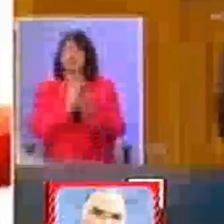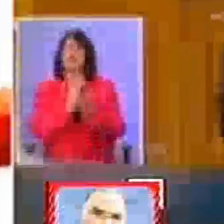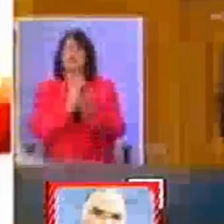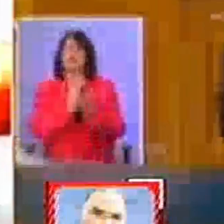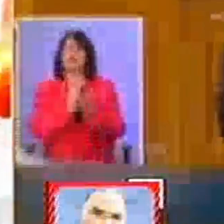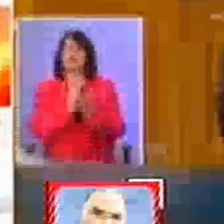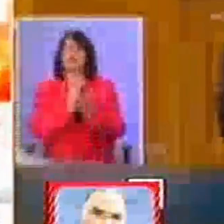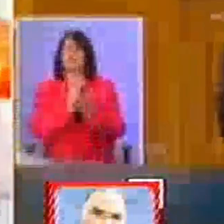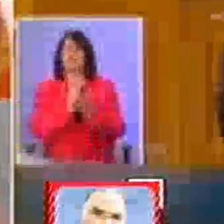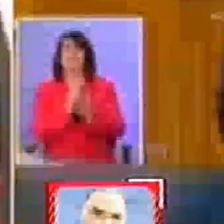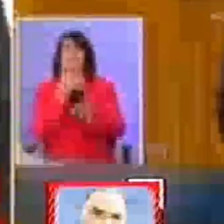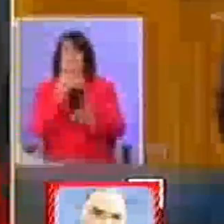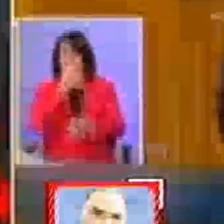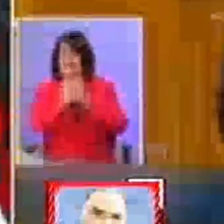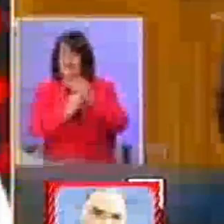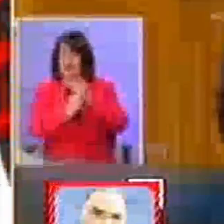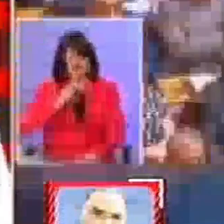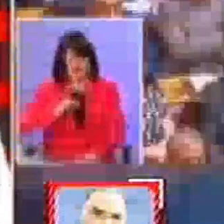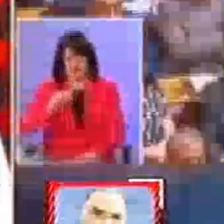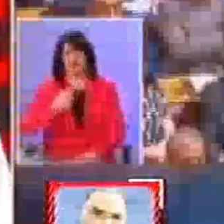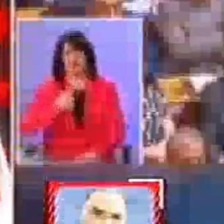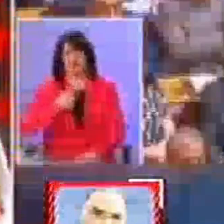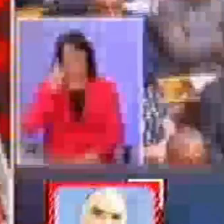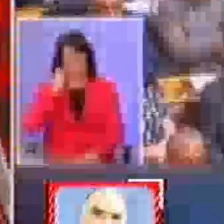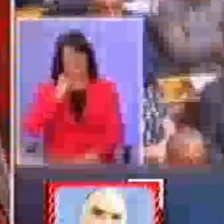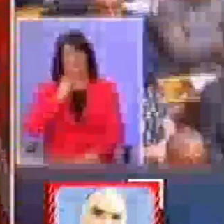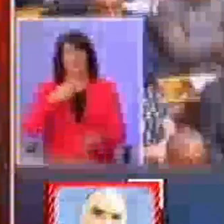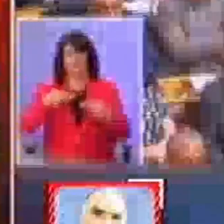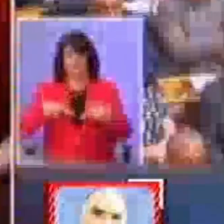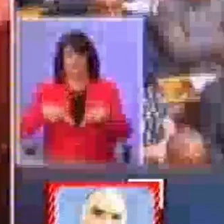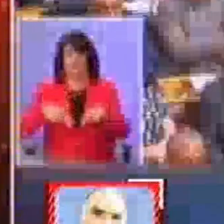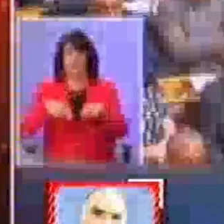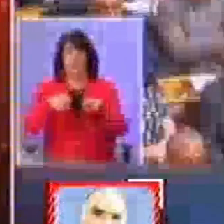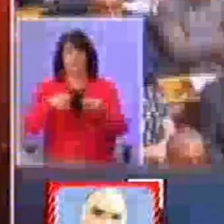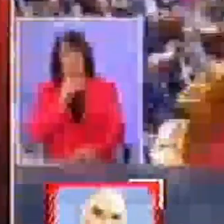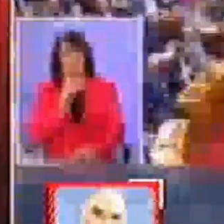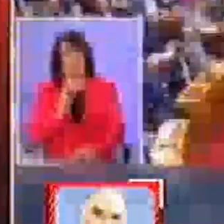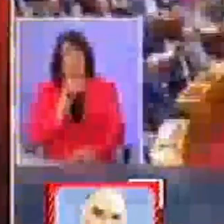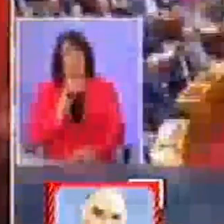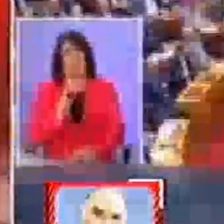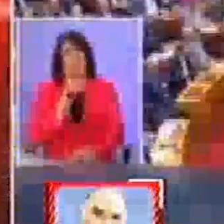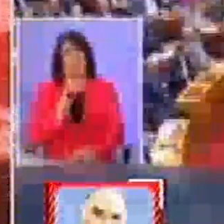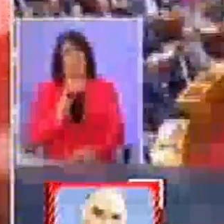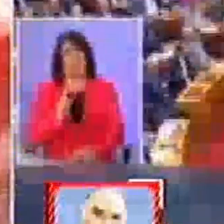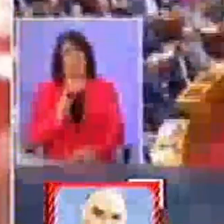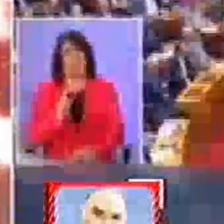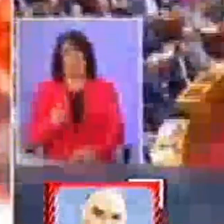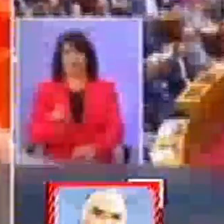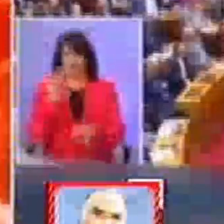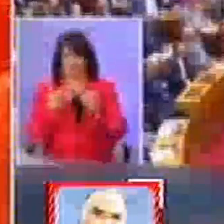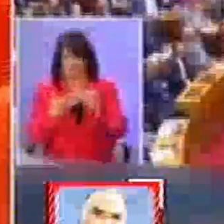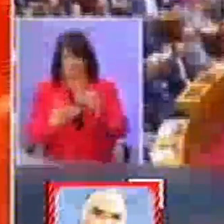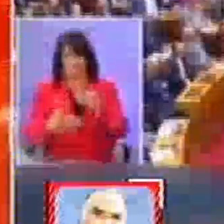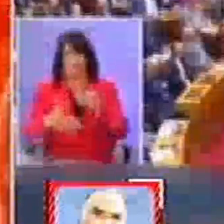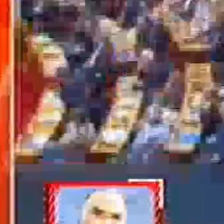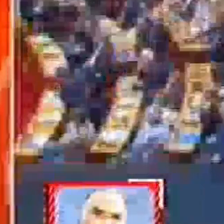Τσίπρα. Και αυτό είναι εδώ που τα λέμε αποστασία, έτσι δεν είναι? Γιατί και αυτή βγήκε με ψήφους